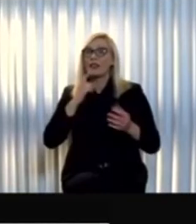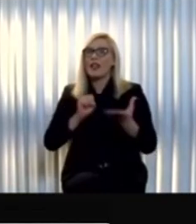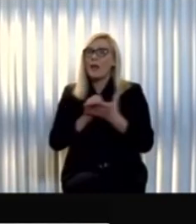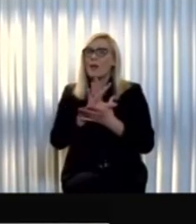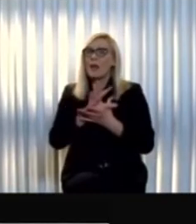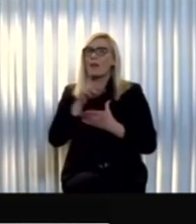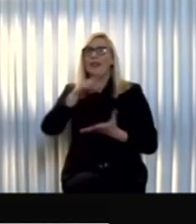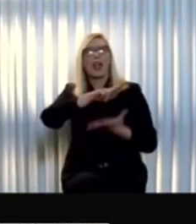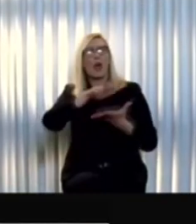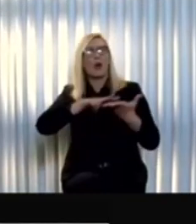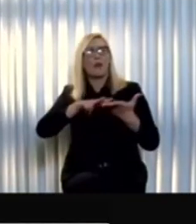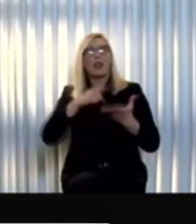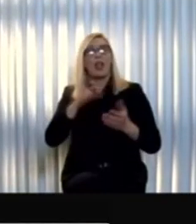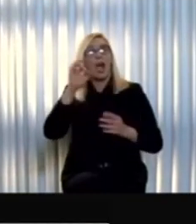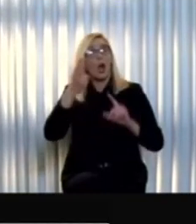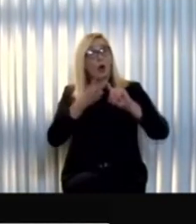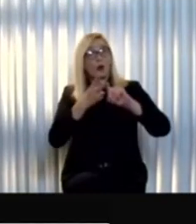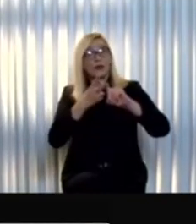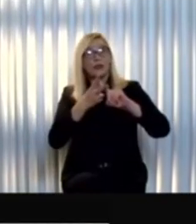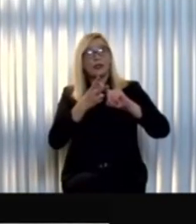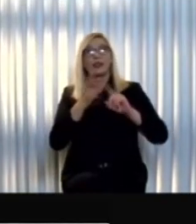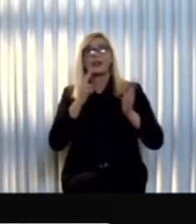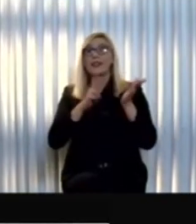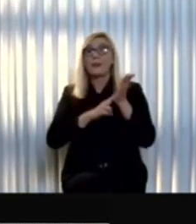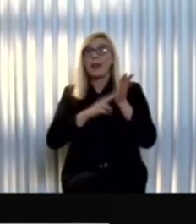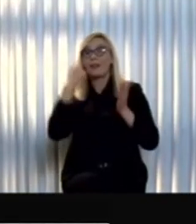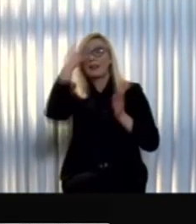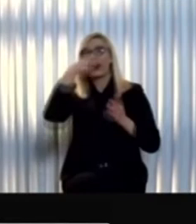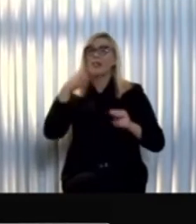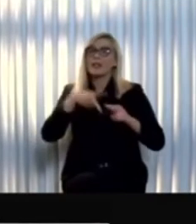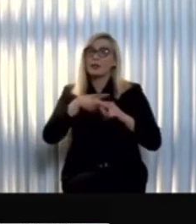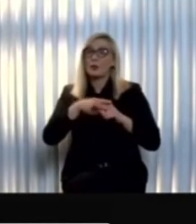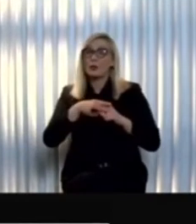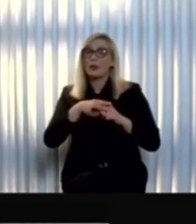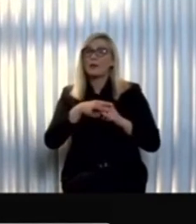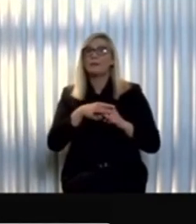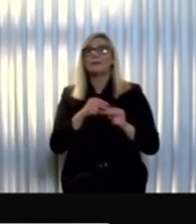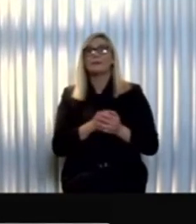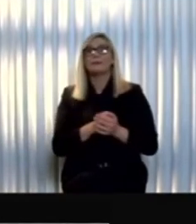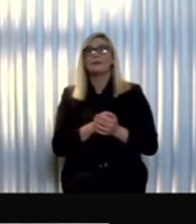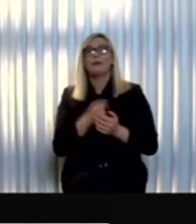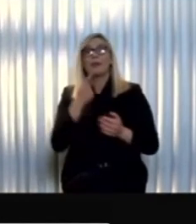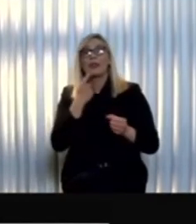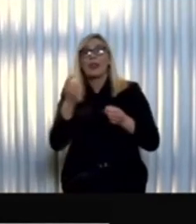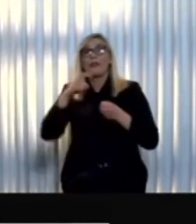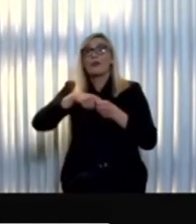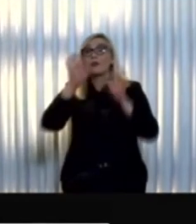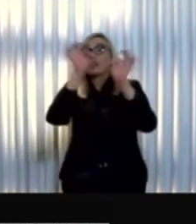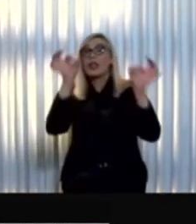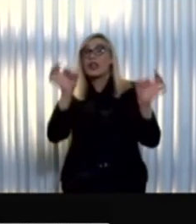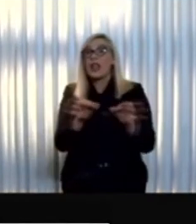на конвенцијата на Обединетите нации за правата на лица со попреченост, се воспостави рамка која